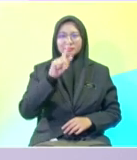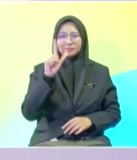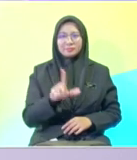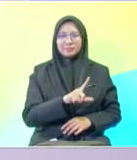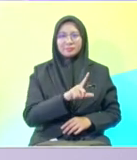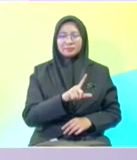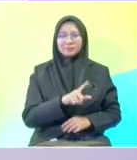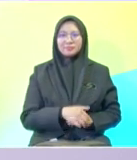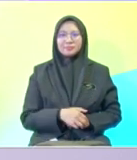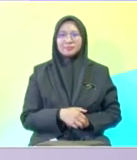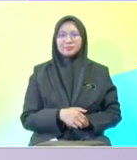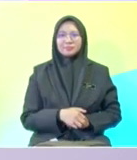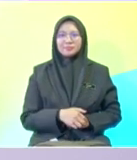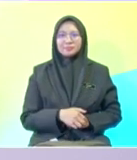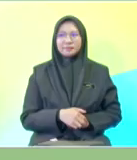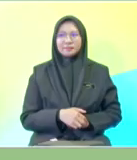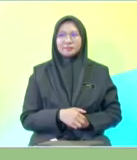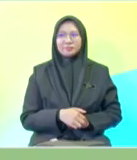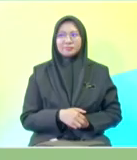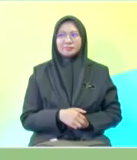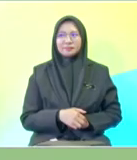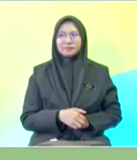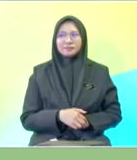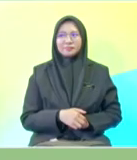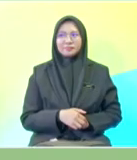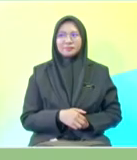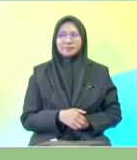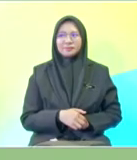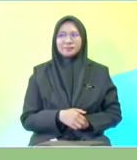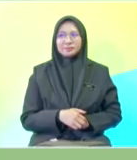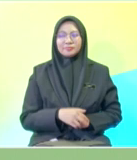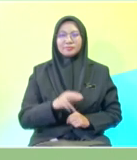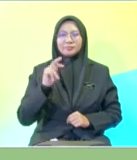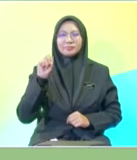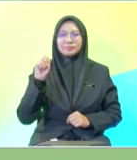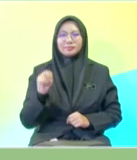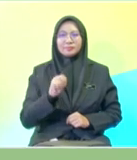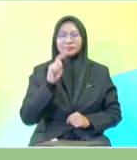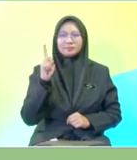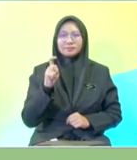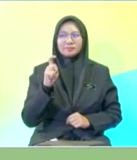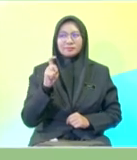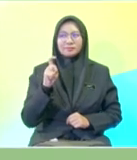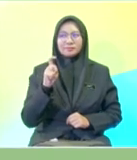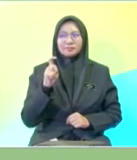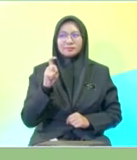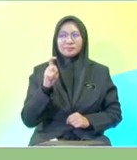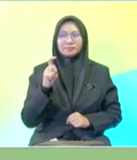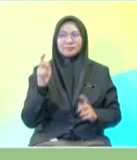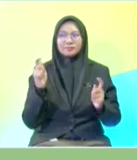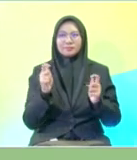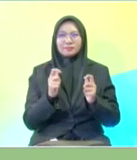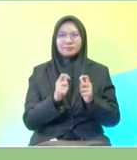bila berlakunya idgham ialah ketika nun mati ataupun Nun Sakinah bertemu dengan